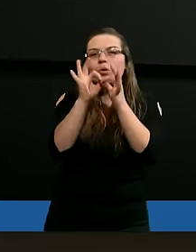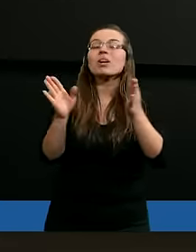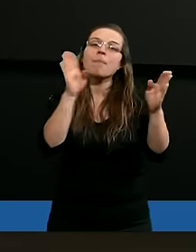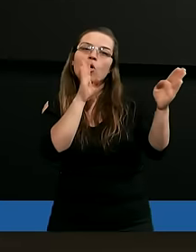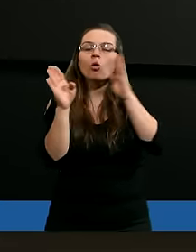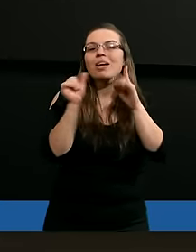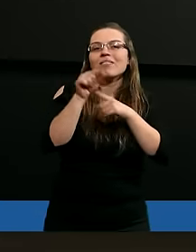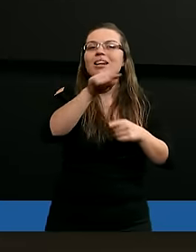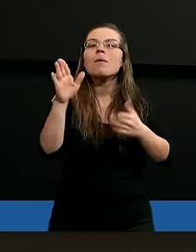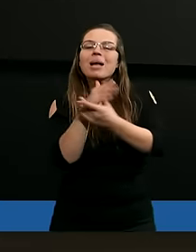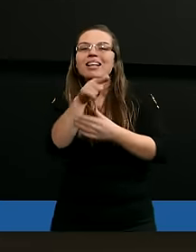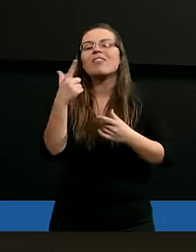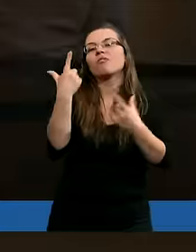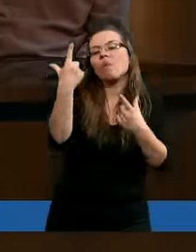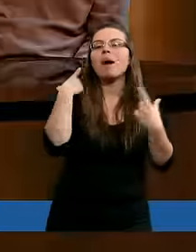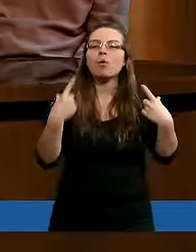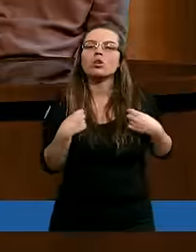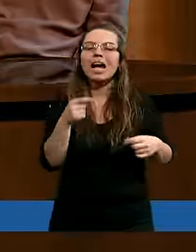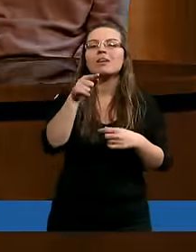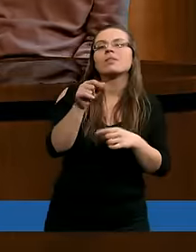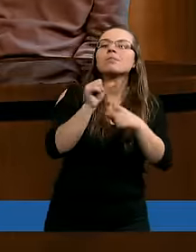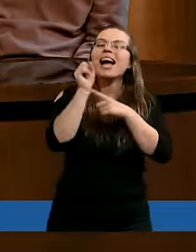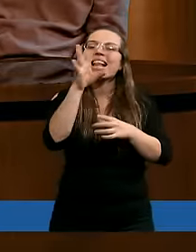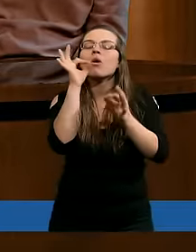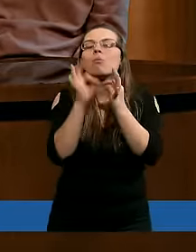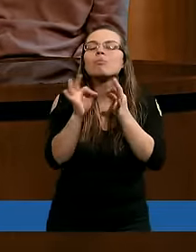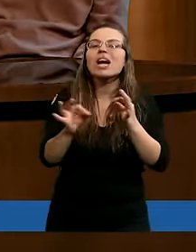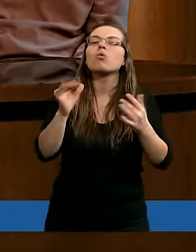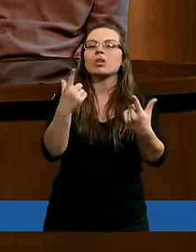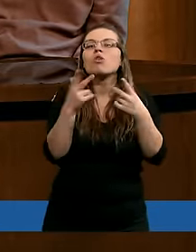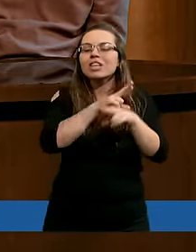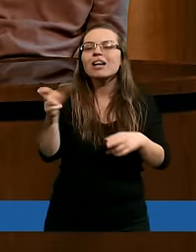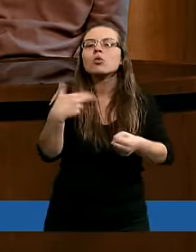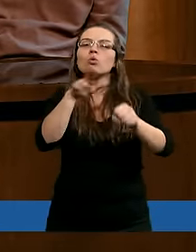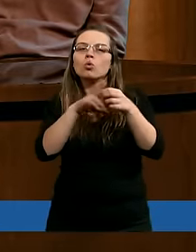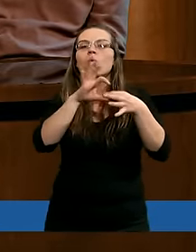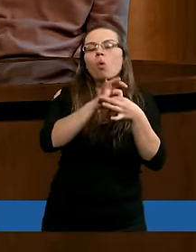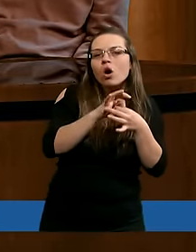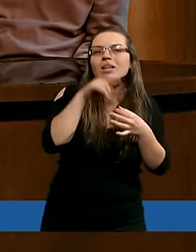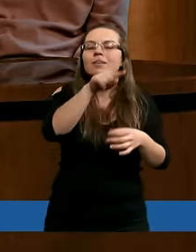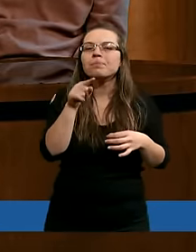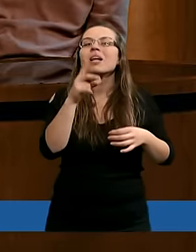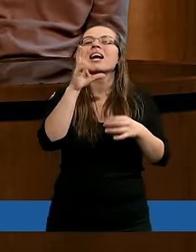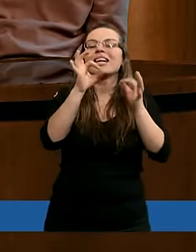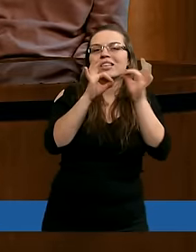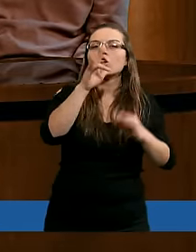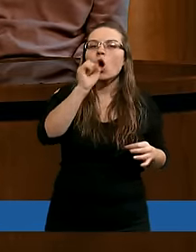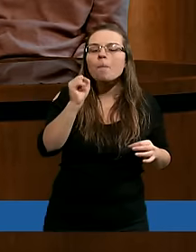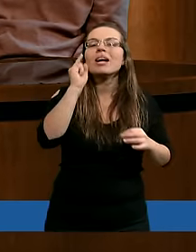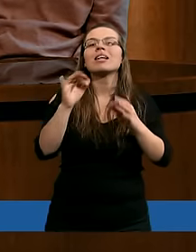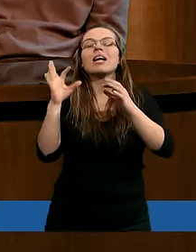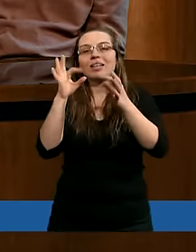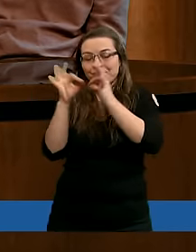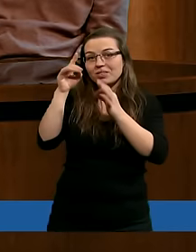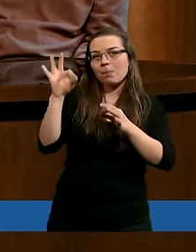podobieństwa pomiędzy tymi dwoma postaciami? Bardzo taką szczególną rzeczą, która łączy cierpienie Hioba i